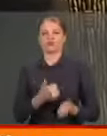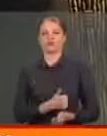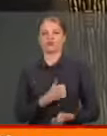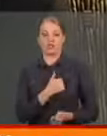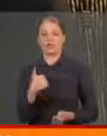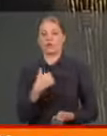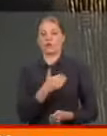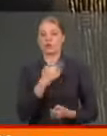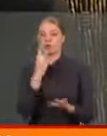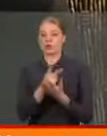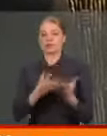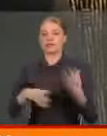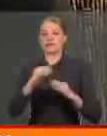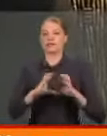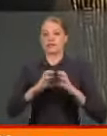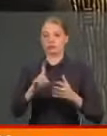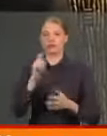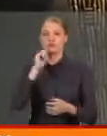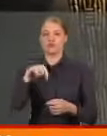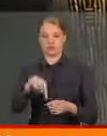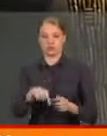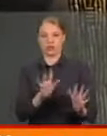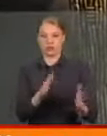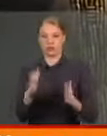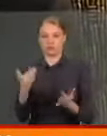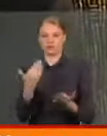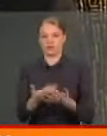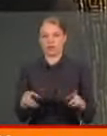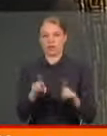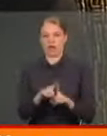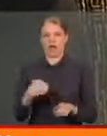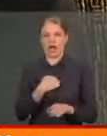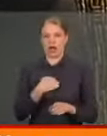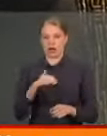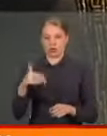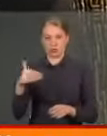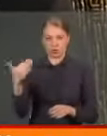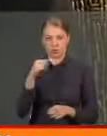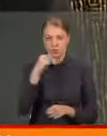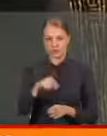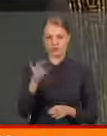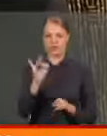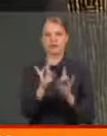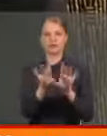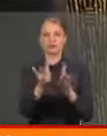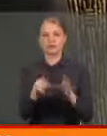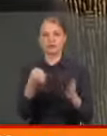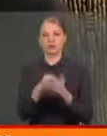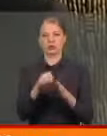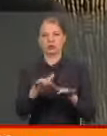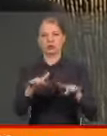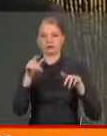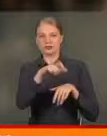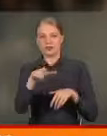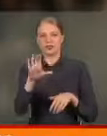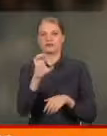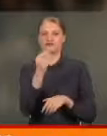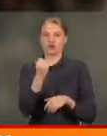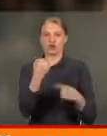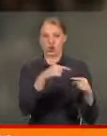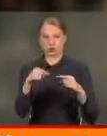світу, что в Украине происходит вот такая вот агрессия со стороны России, и донести это до зрителей в США и в других странах